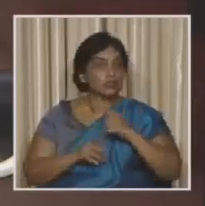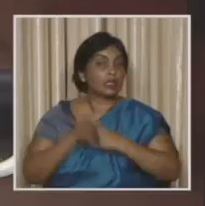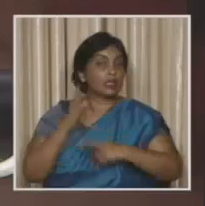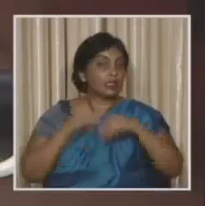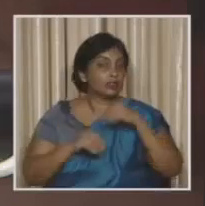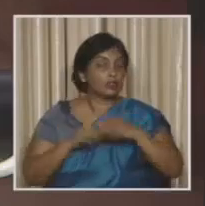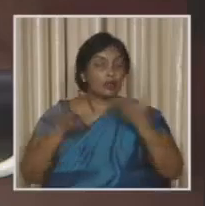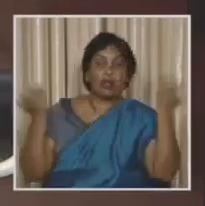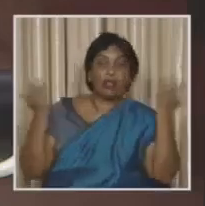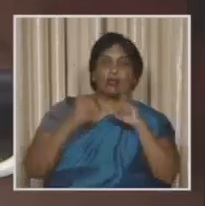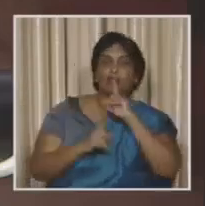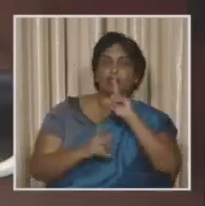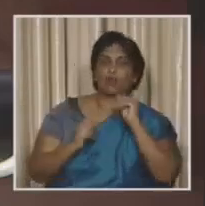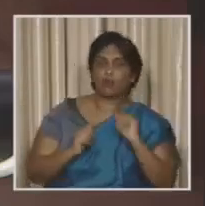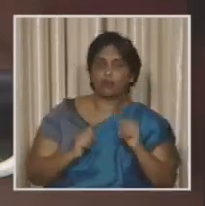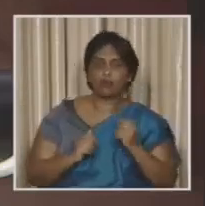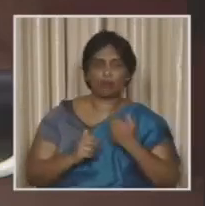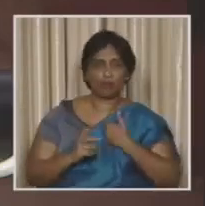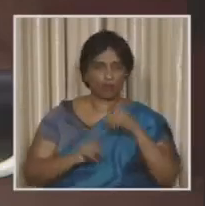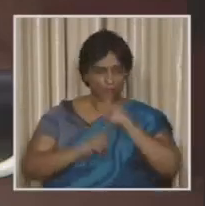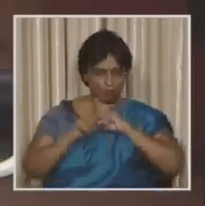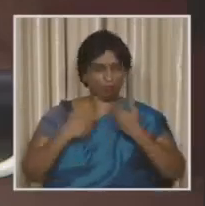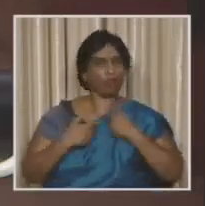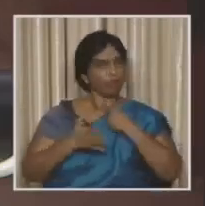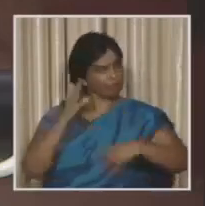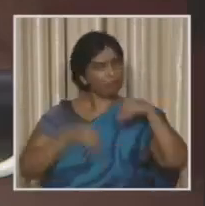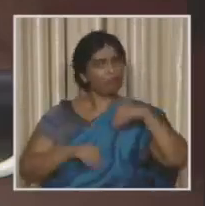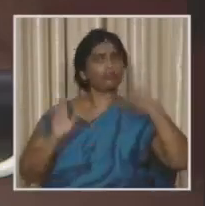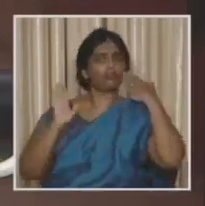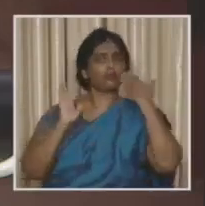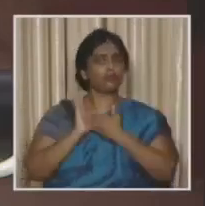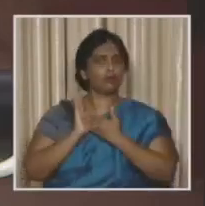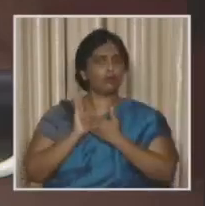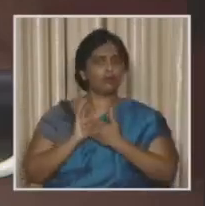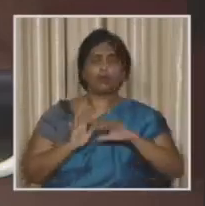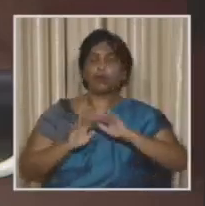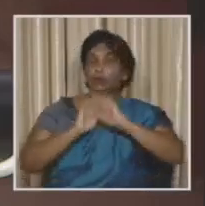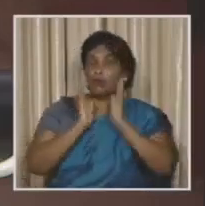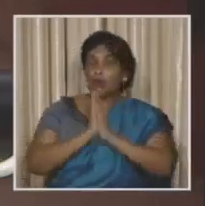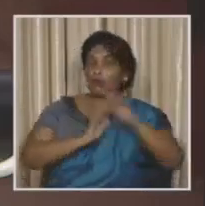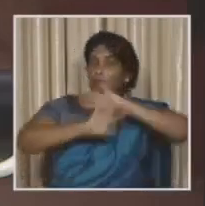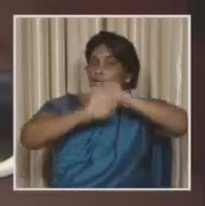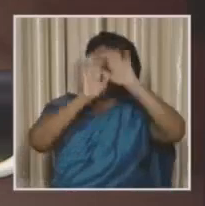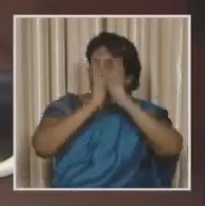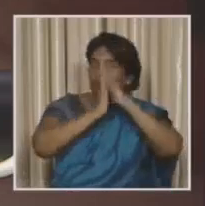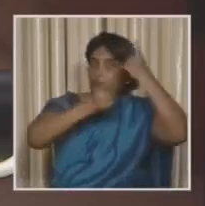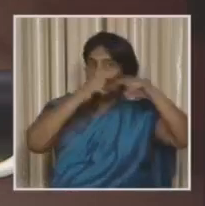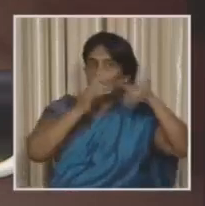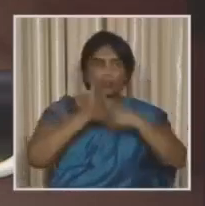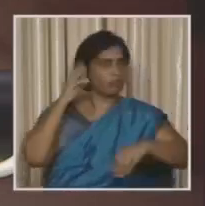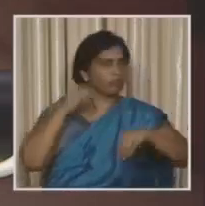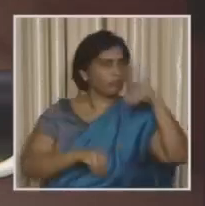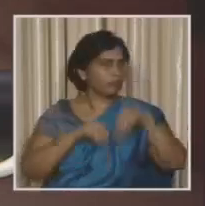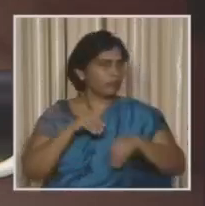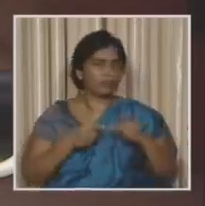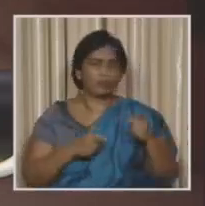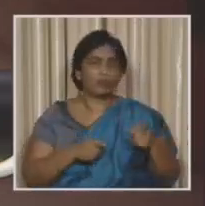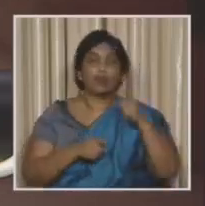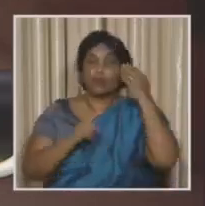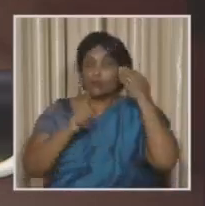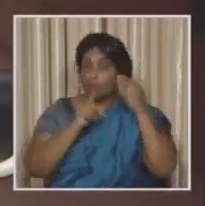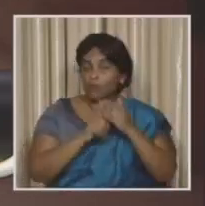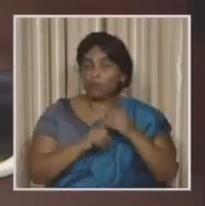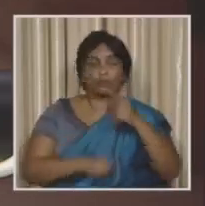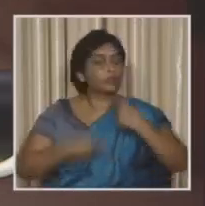panen turun ini kau mati. Nda mungkin sakat cawe desa panen kau? Eh, sidwi ini sama sih mah desa panen kanom. Eka bilang mereka